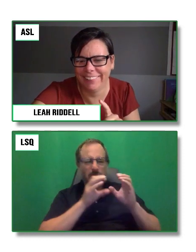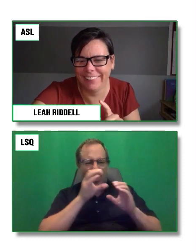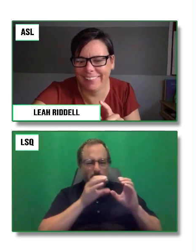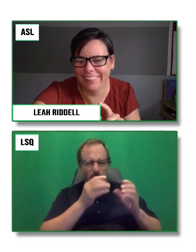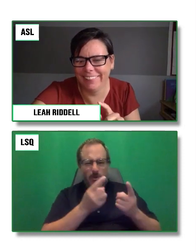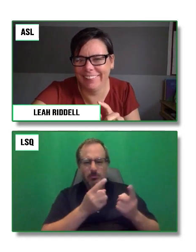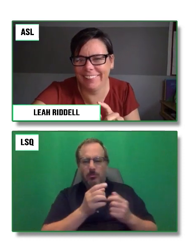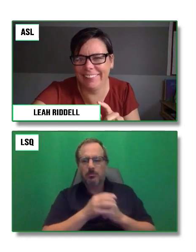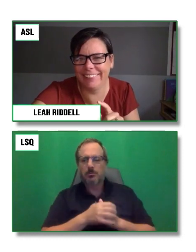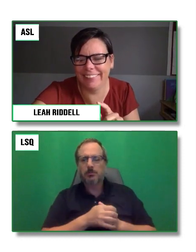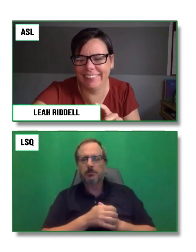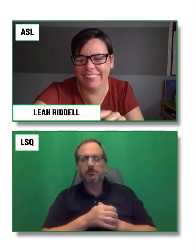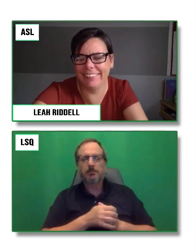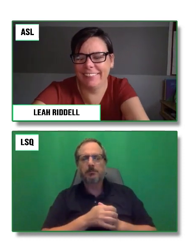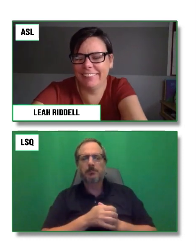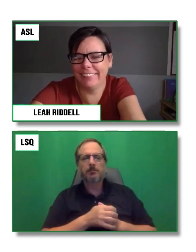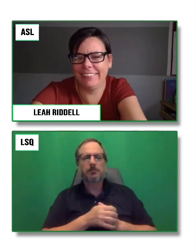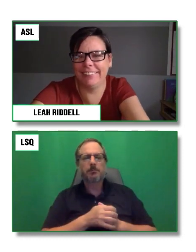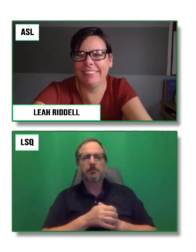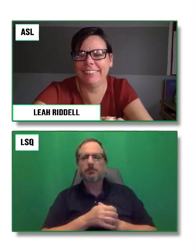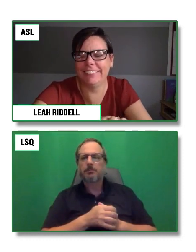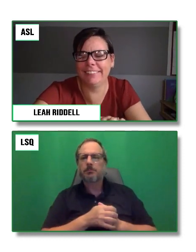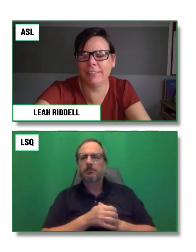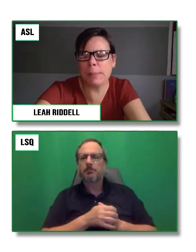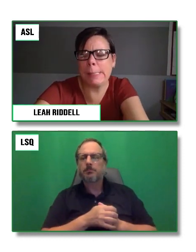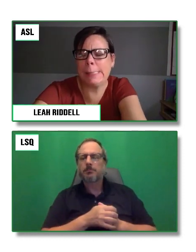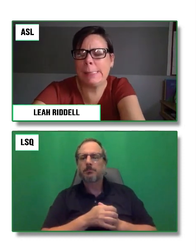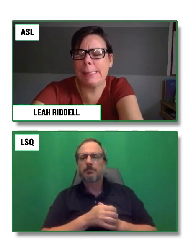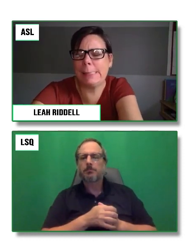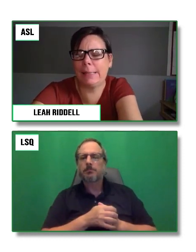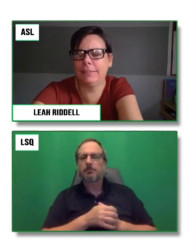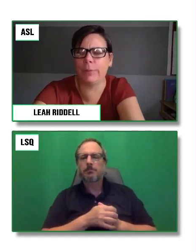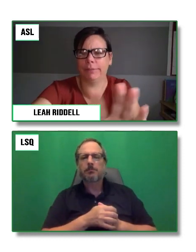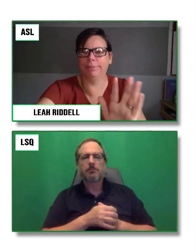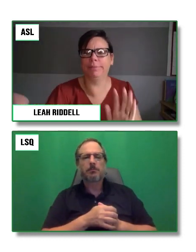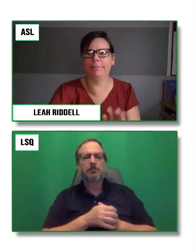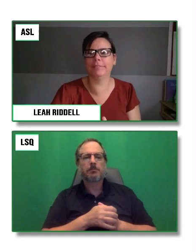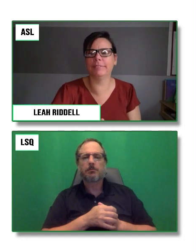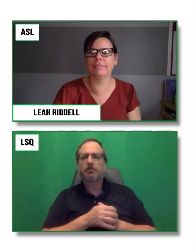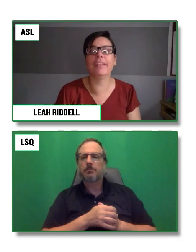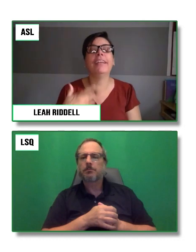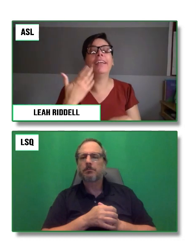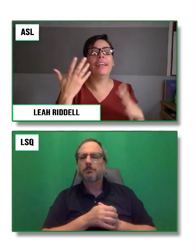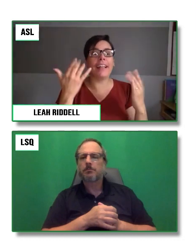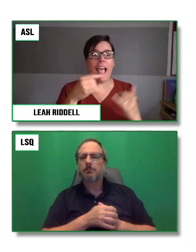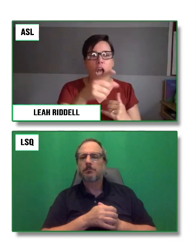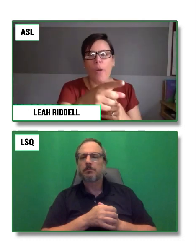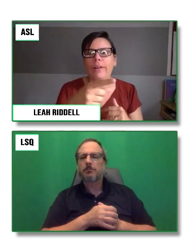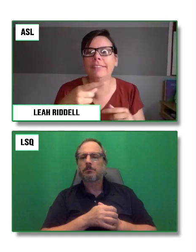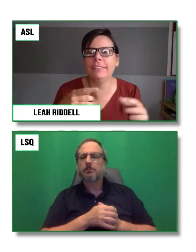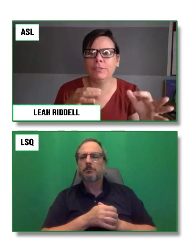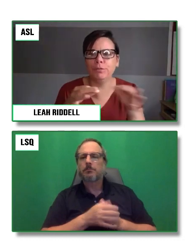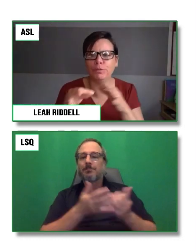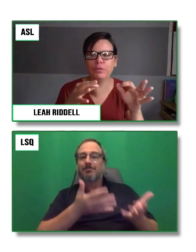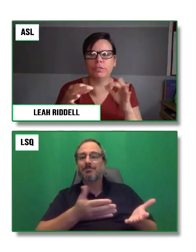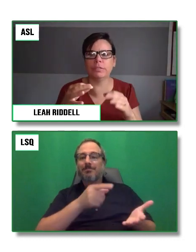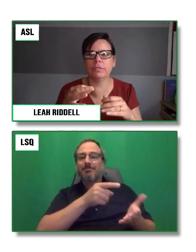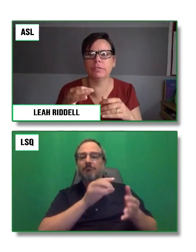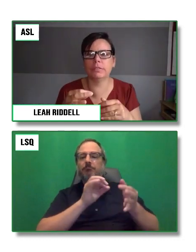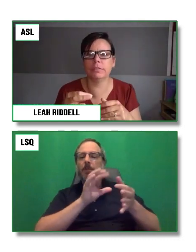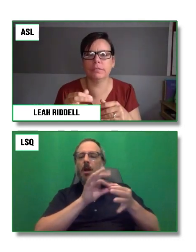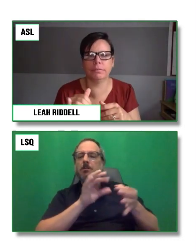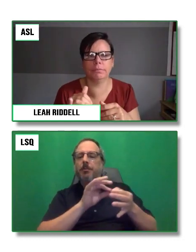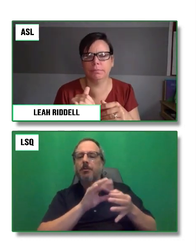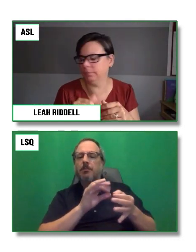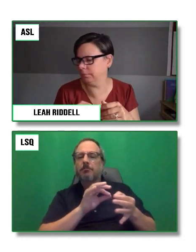I've got my notes mixed up here. Just one moment. J'ai mélangé un petit peu les notes, je m'excuse. Okay. Ça